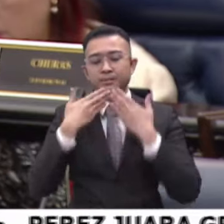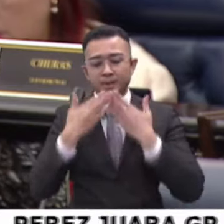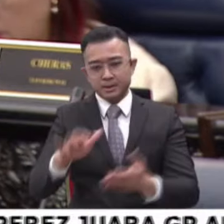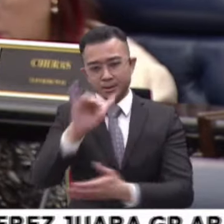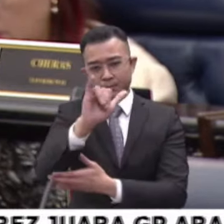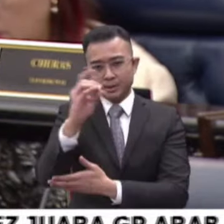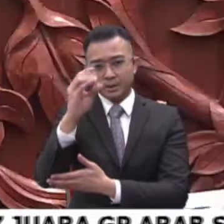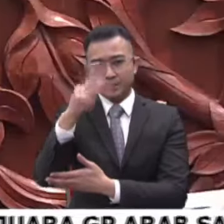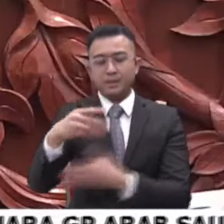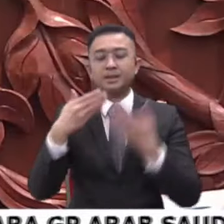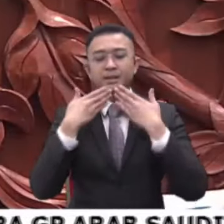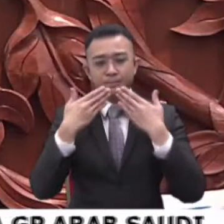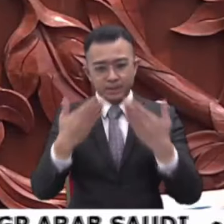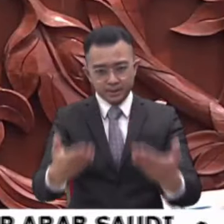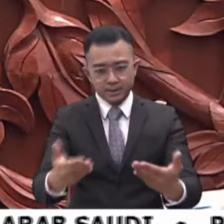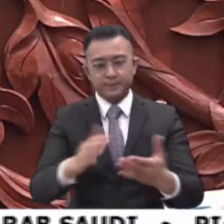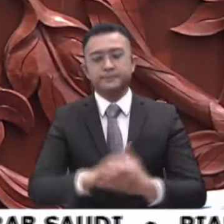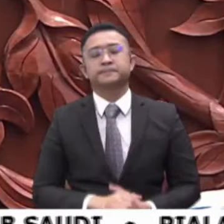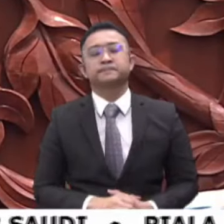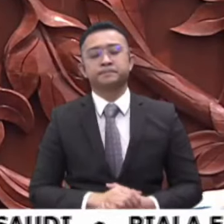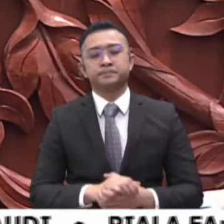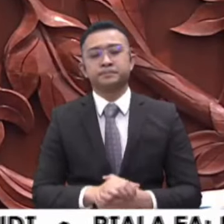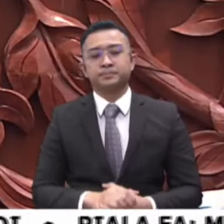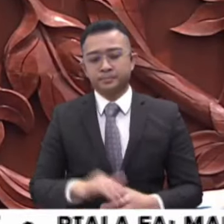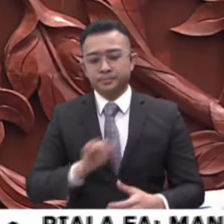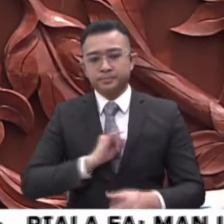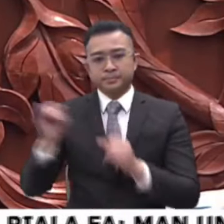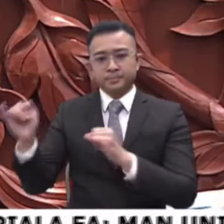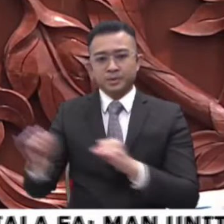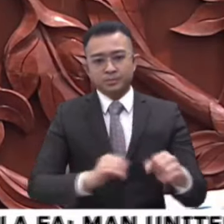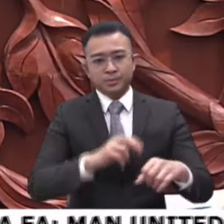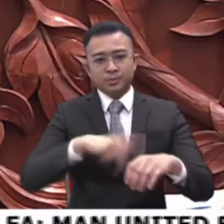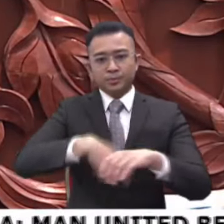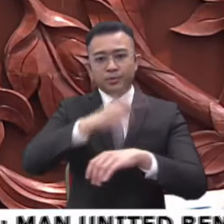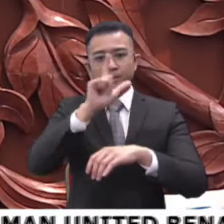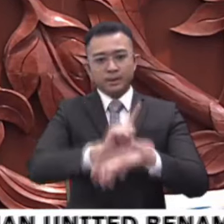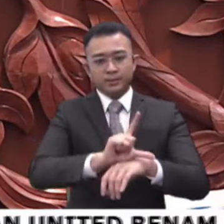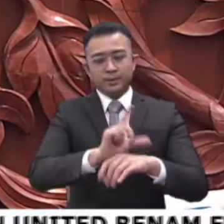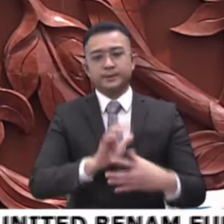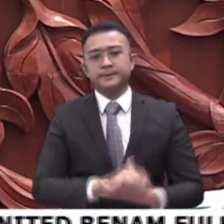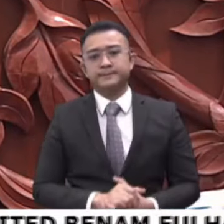di-Pertua. Terima kasih. Saya jemput Langkawi.